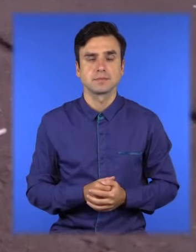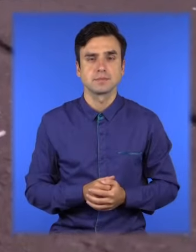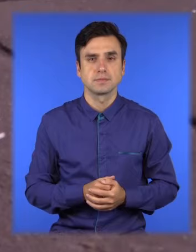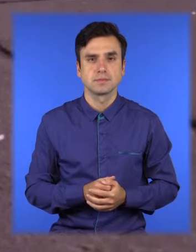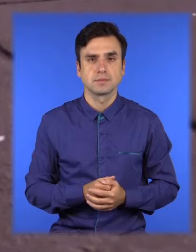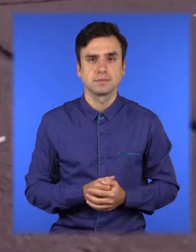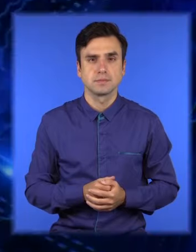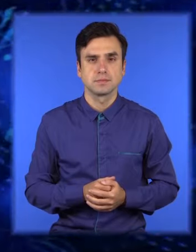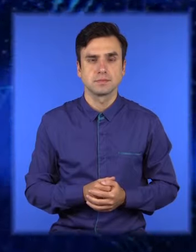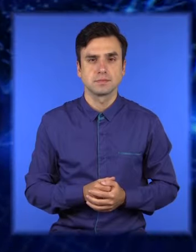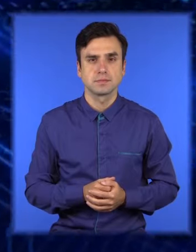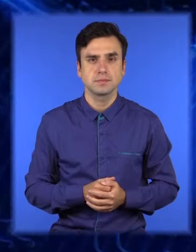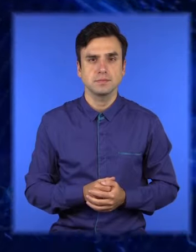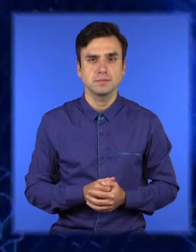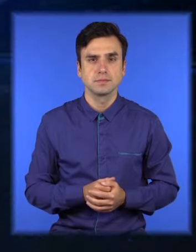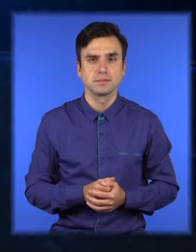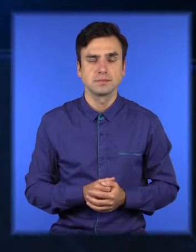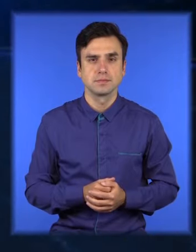далі.